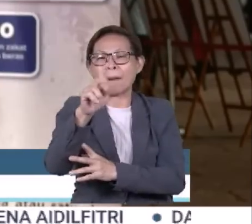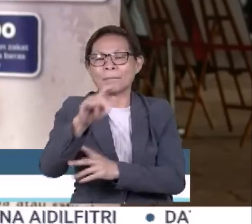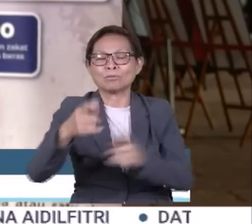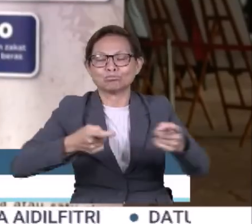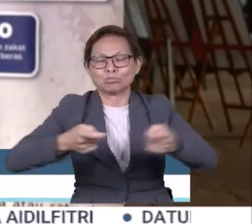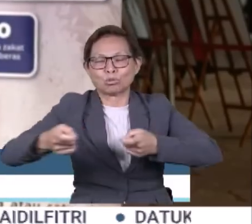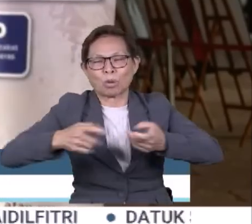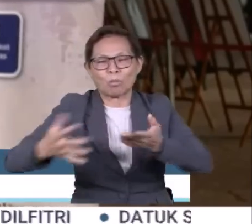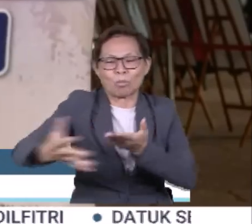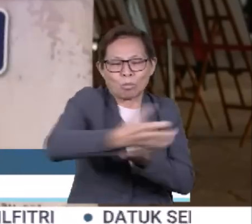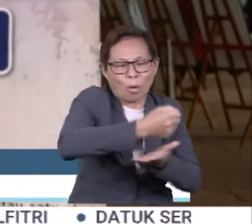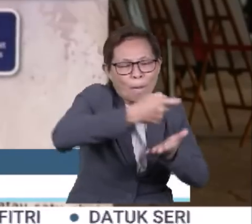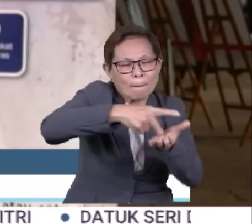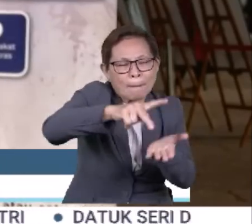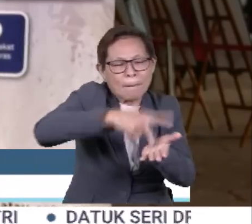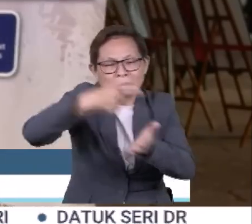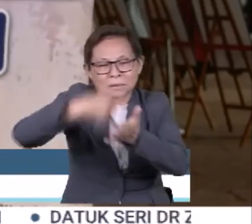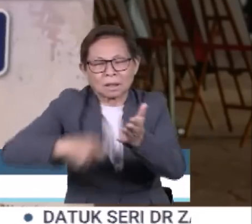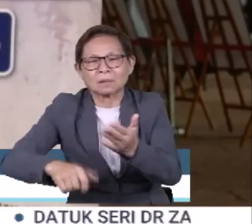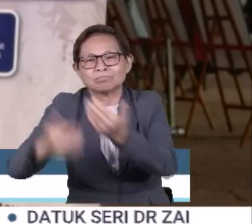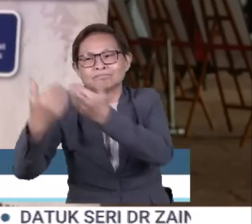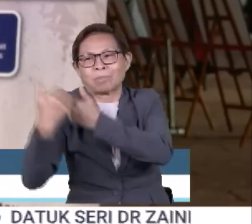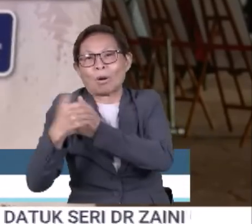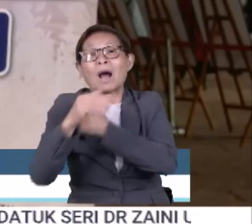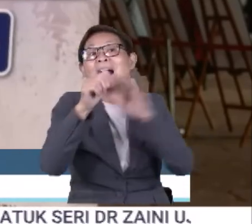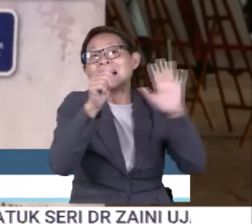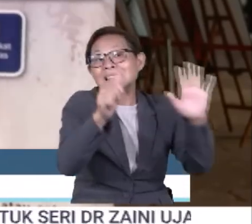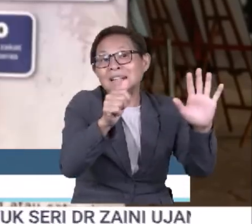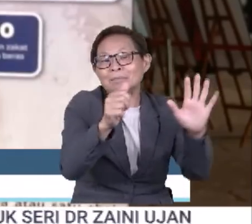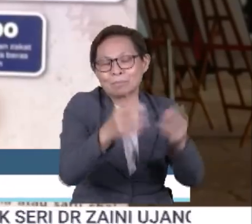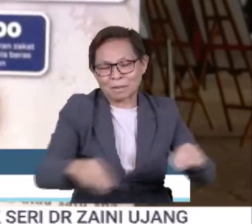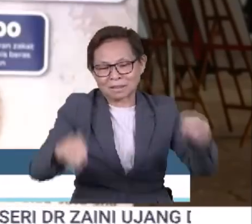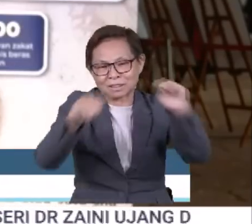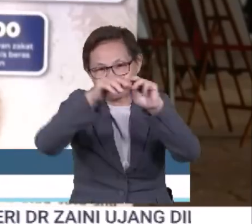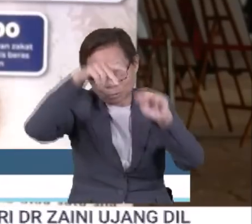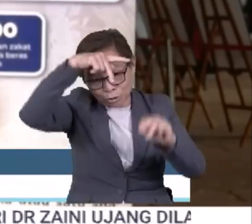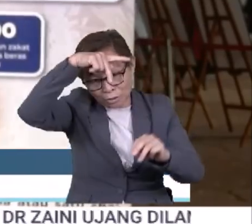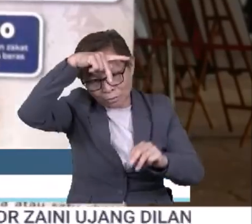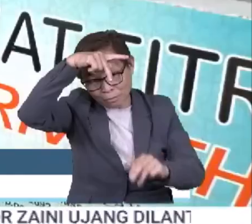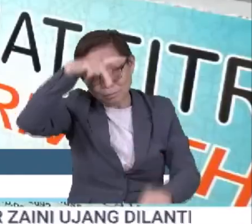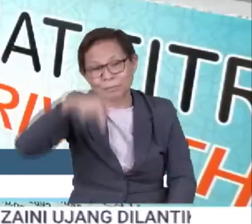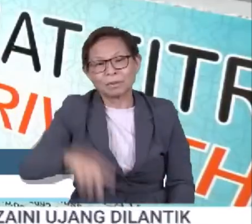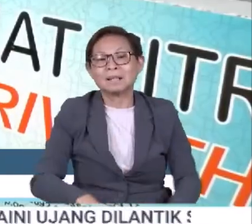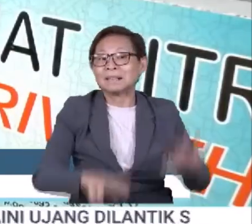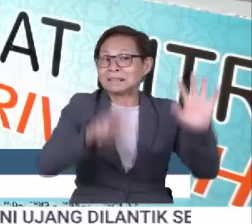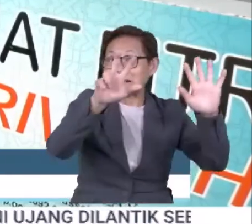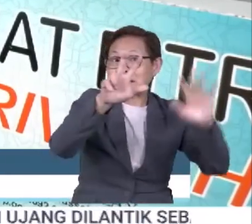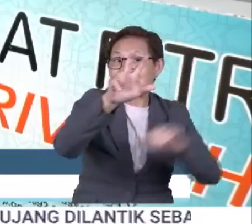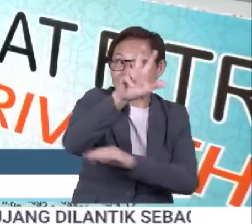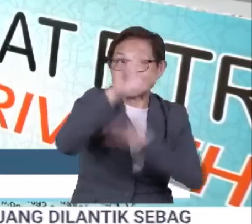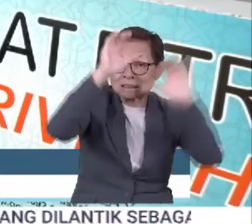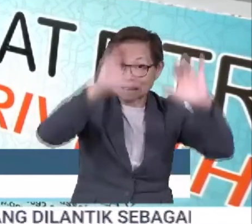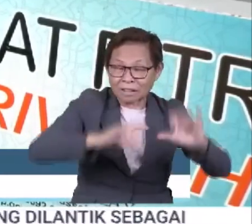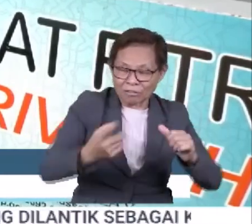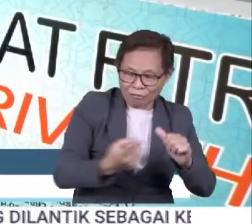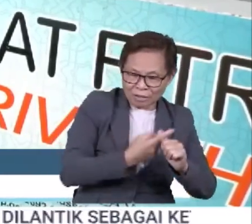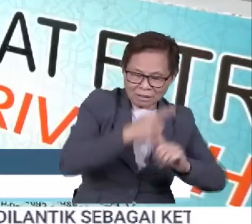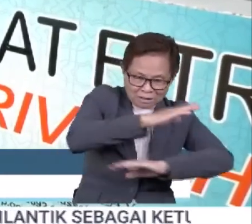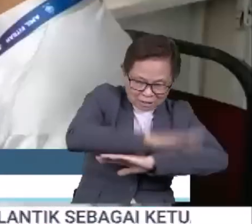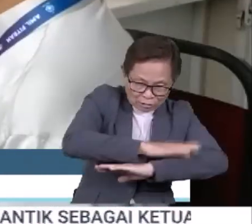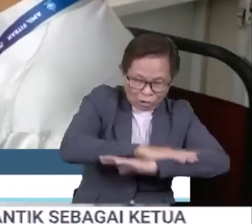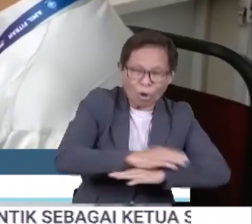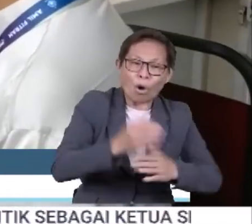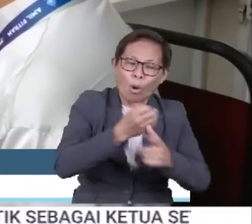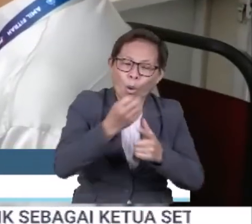kutipan bayaran zakat fitrah. Jadi kaedah yang digunakan di Masjid Putra adalah kita ada 3 kaedah lah. Yang pertama kaunter